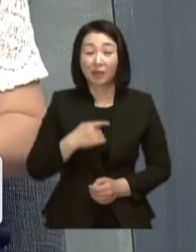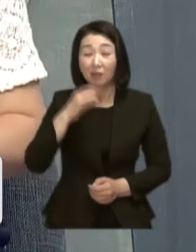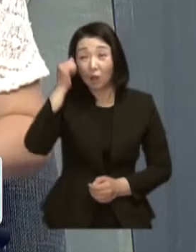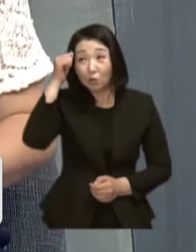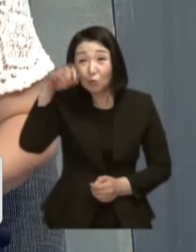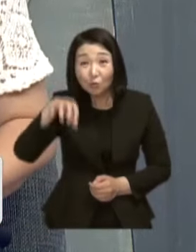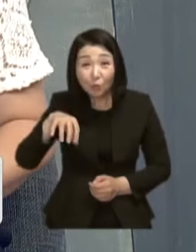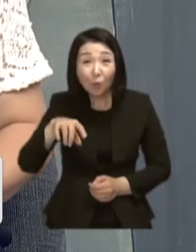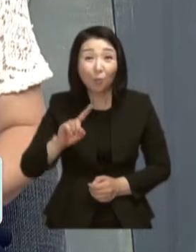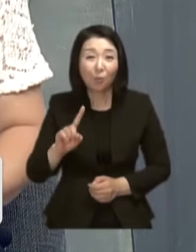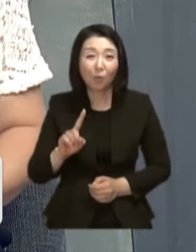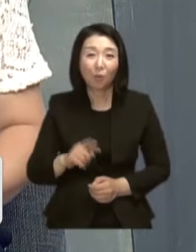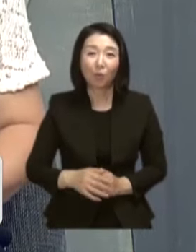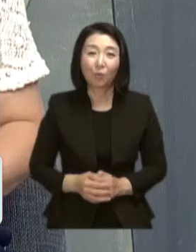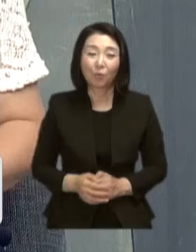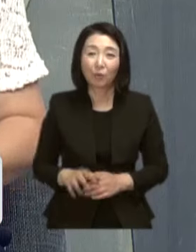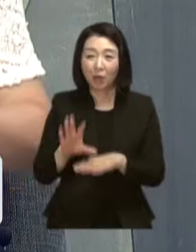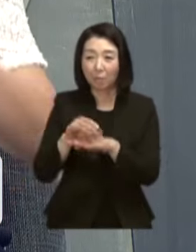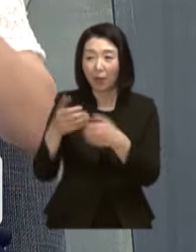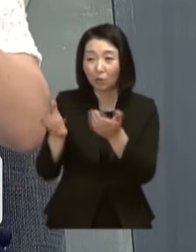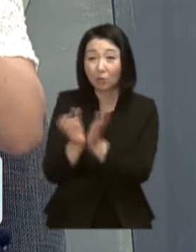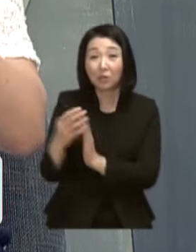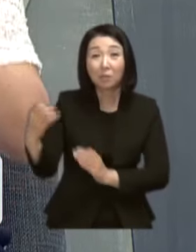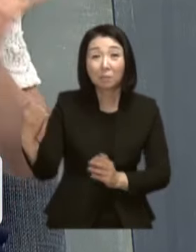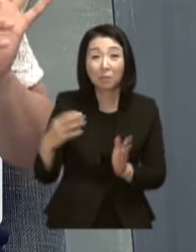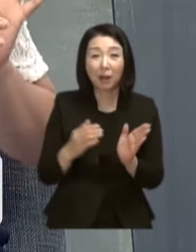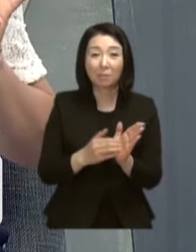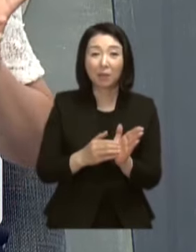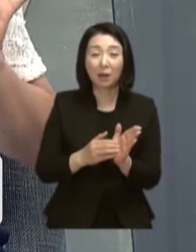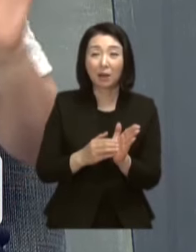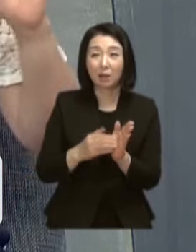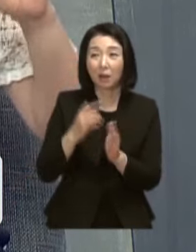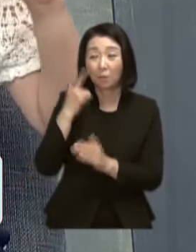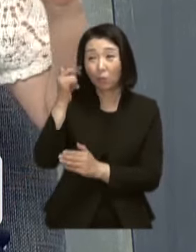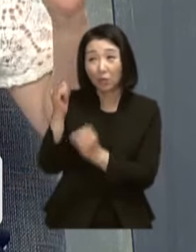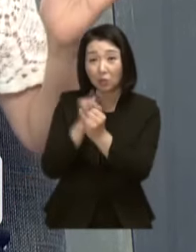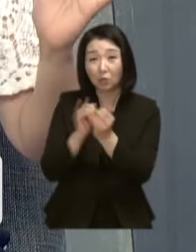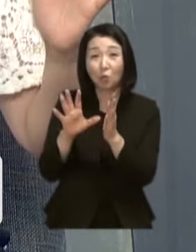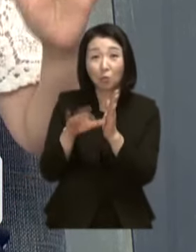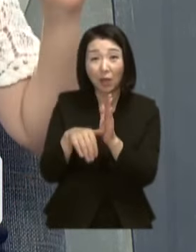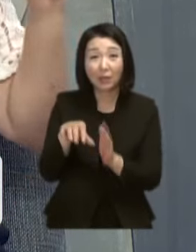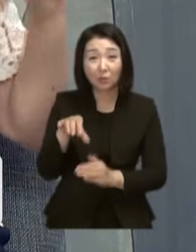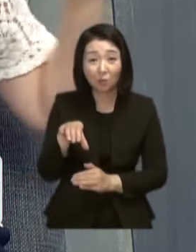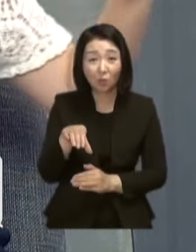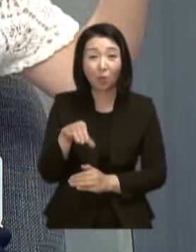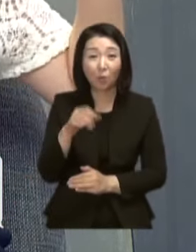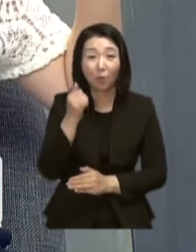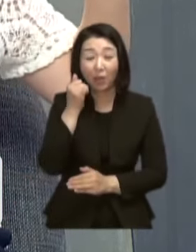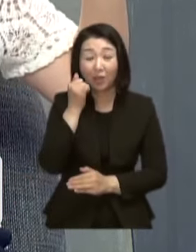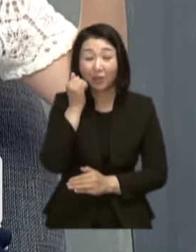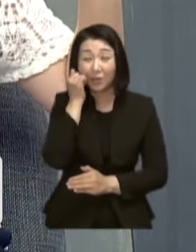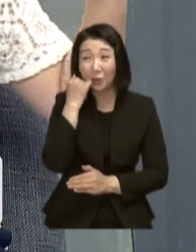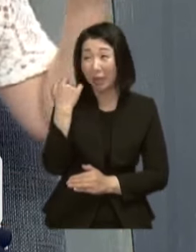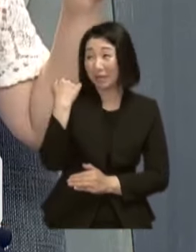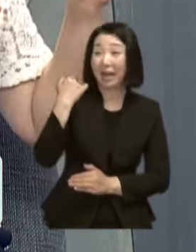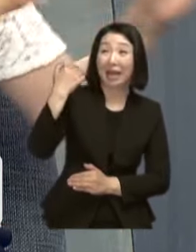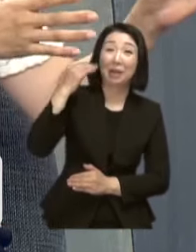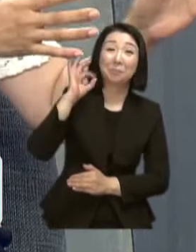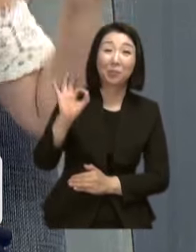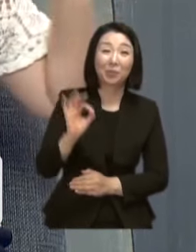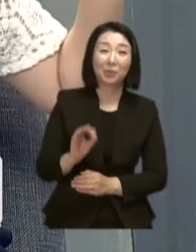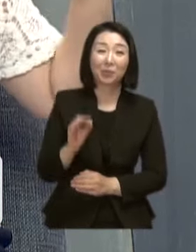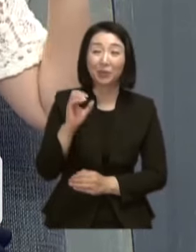숙소도 숙소지만 네. 제작진한테 들었는데 아까 그 목사님 인터뷰하셨던 그곳 있죠? 이렇게 막 과자도 뒤에 아, 보이고